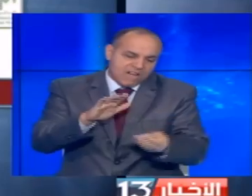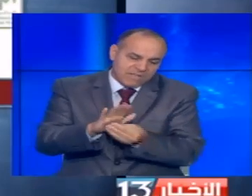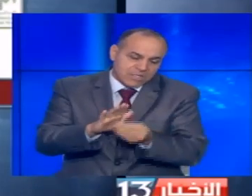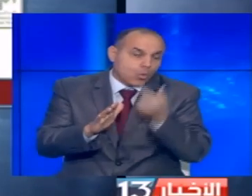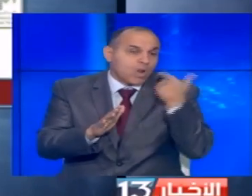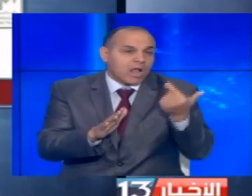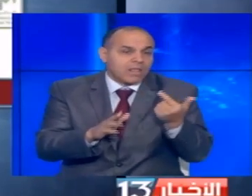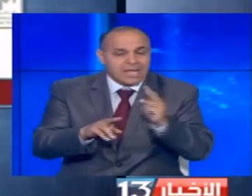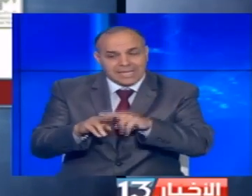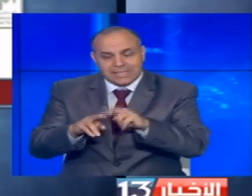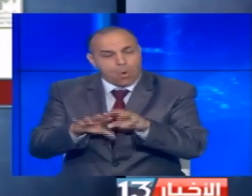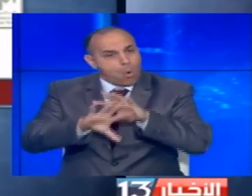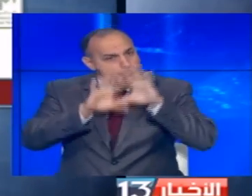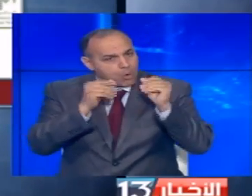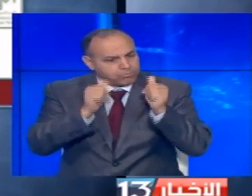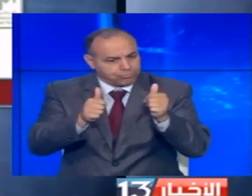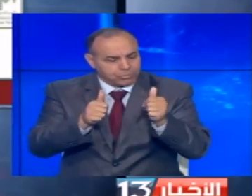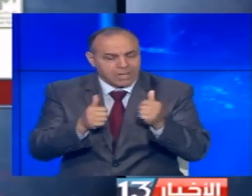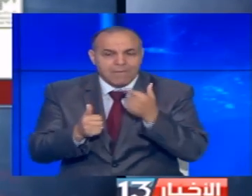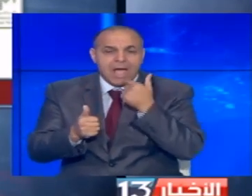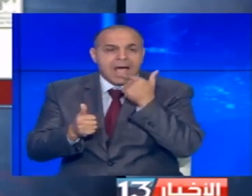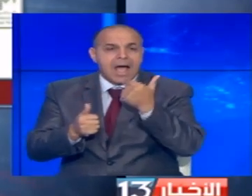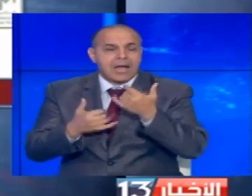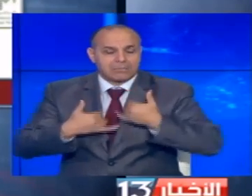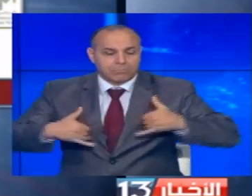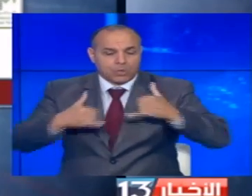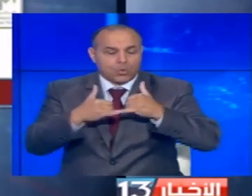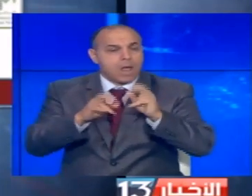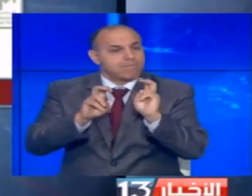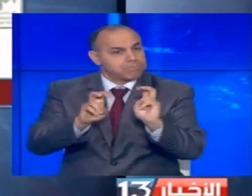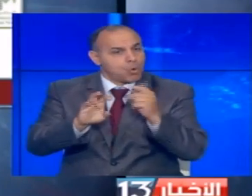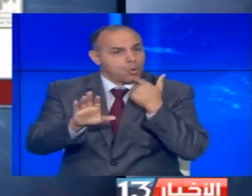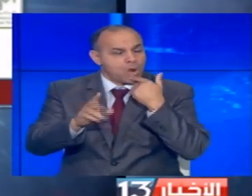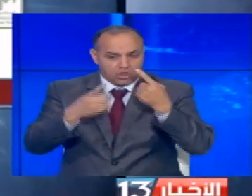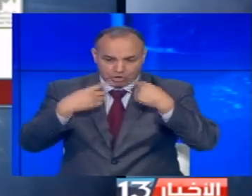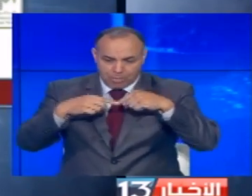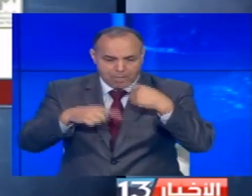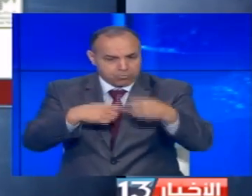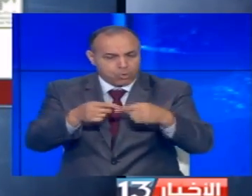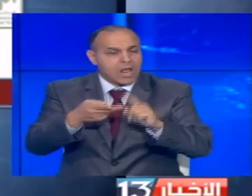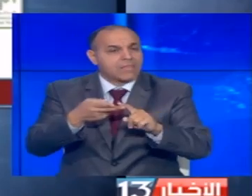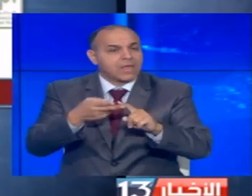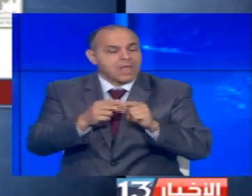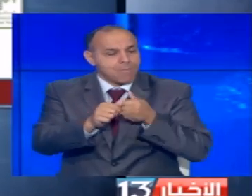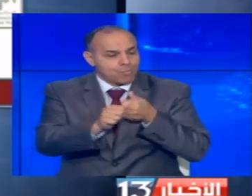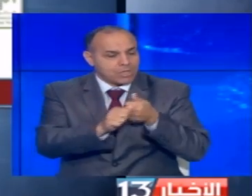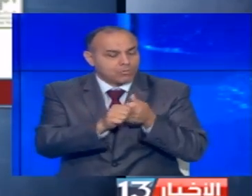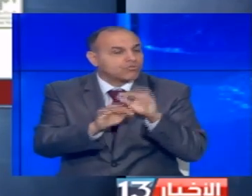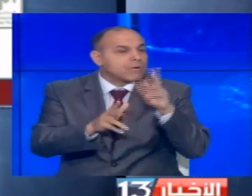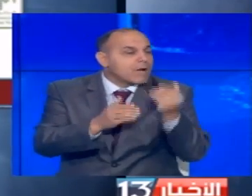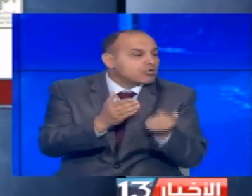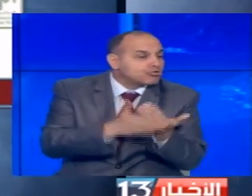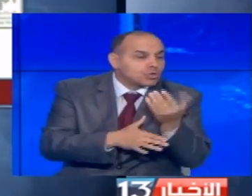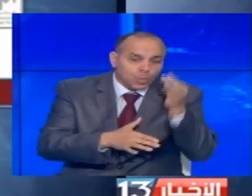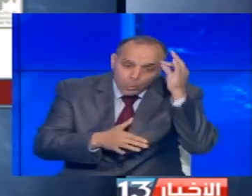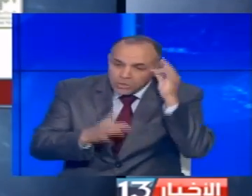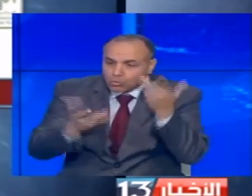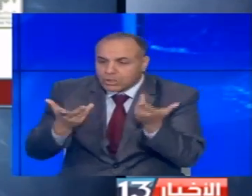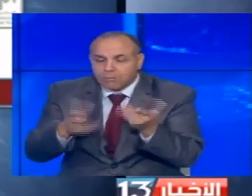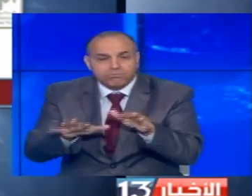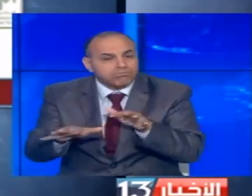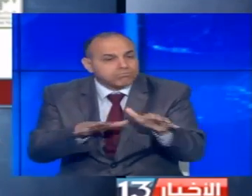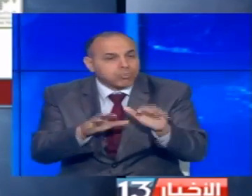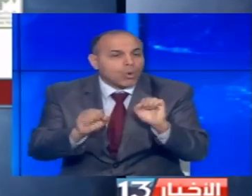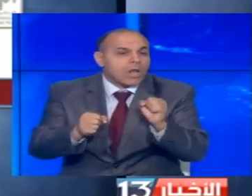ورؤيه اصلاحيه شامله كما اعلن المجلس عن بقائه في حاله انعقاد دائم لمتابعه تطور الاوضاع واتخاذ كافه